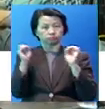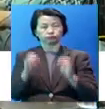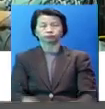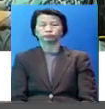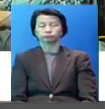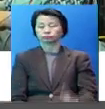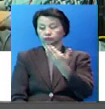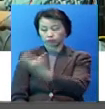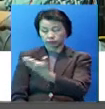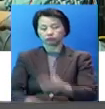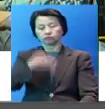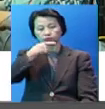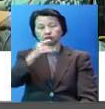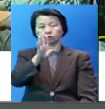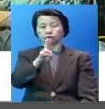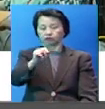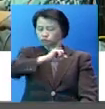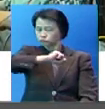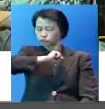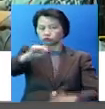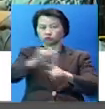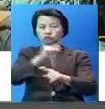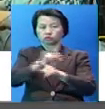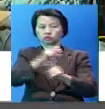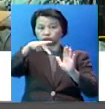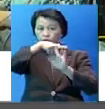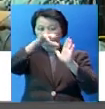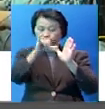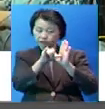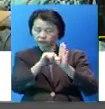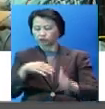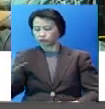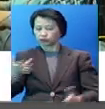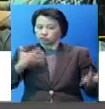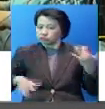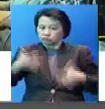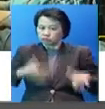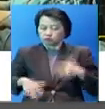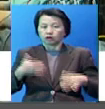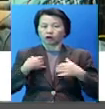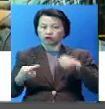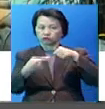Beliau sebaliknya menegaskan BN berjuang menggunakan polisi. Dalam pada itu, beliau turut menafikan pernah